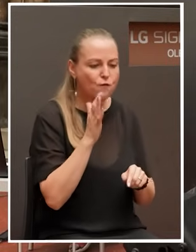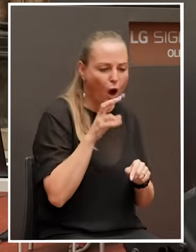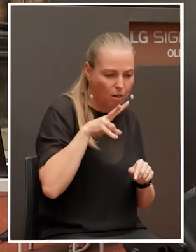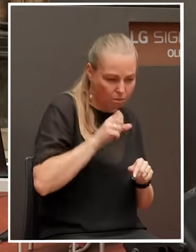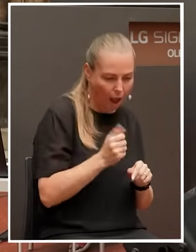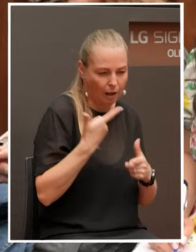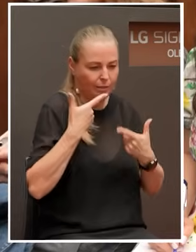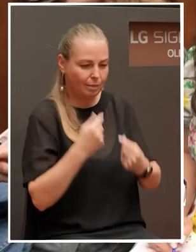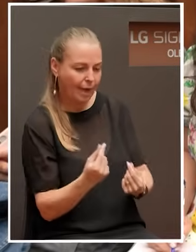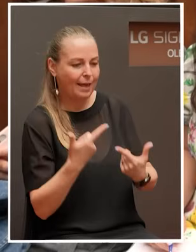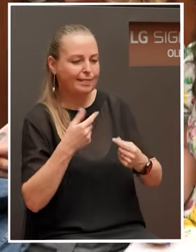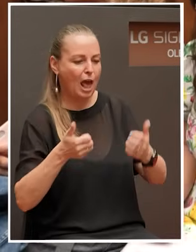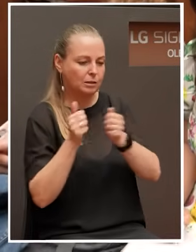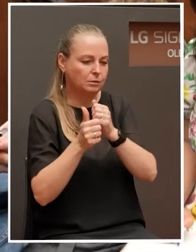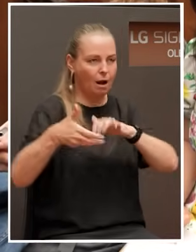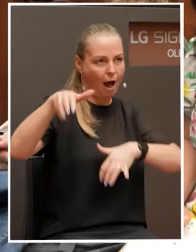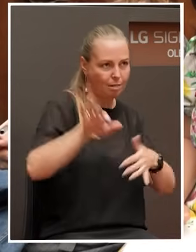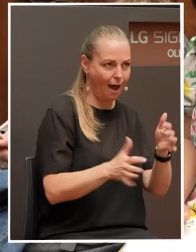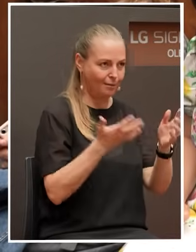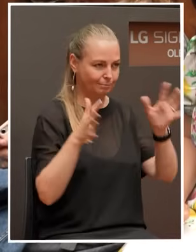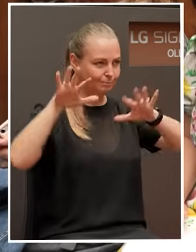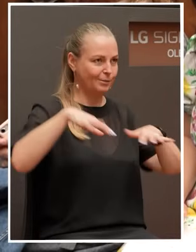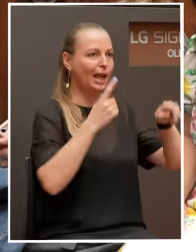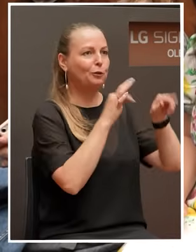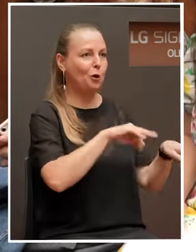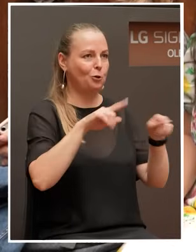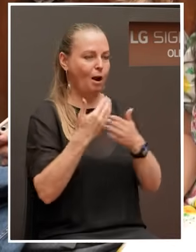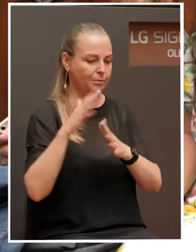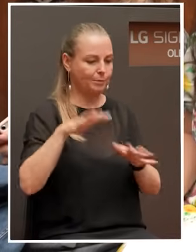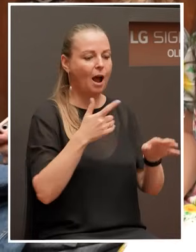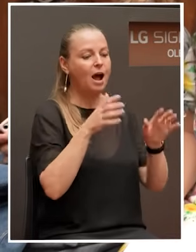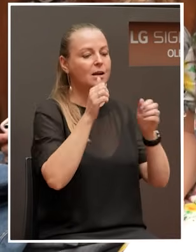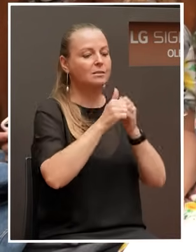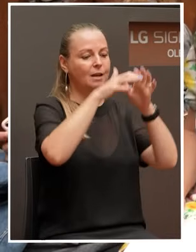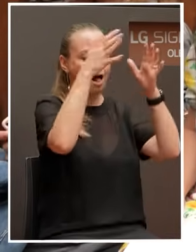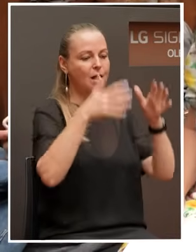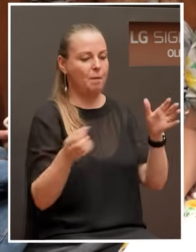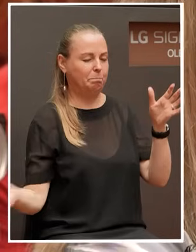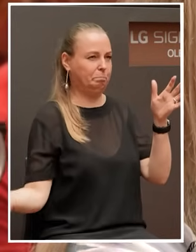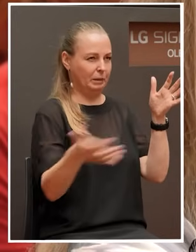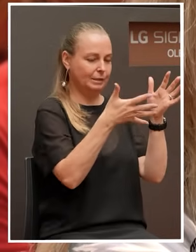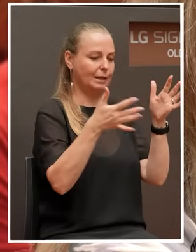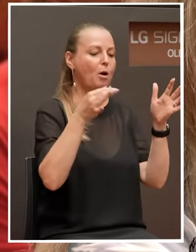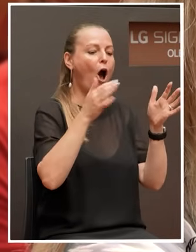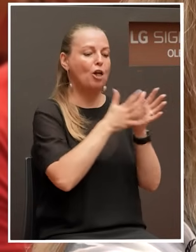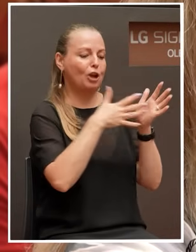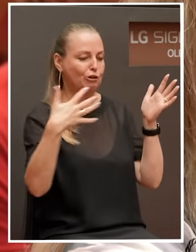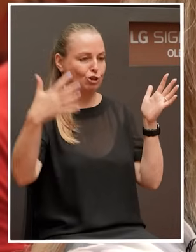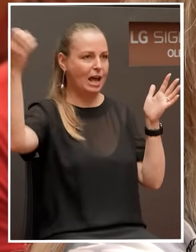скала. И скала ведет себя как волна, потому что она покрыта брызгами, отражает свет и